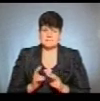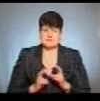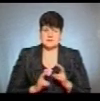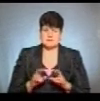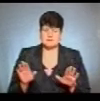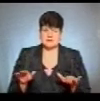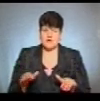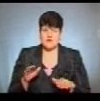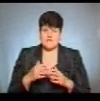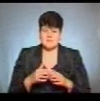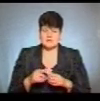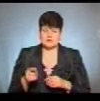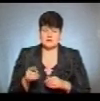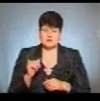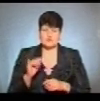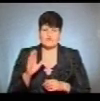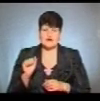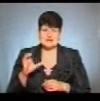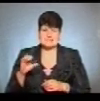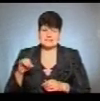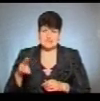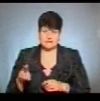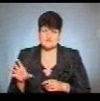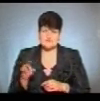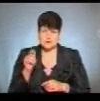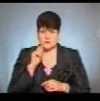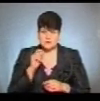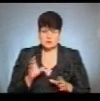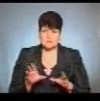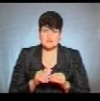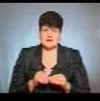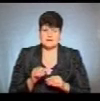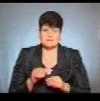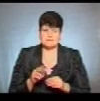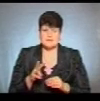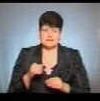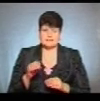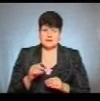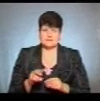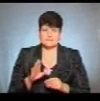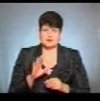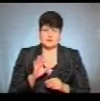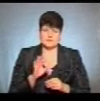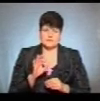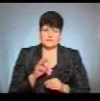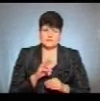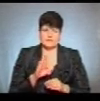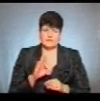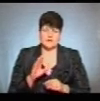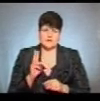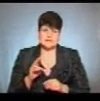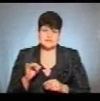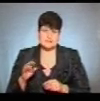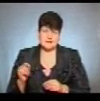«Тахофабрика Тернопільська», Ігор Васильєв, активіст Всеукраїнського об'єднання «Автомайдан», Володимир Кисілевич, заступник голови Холодненської об'єднаної громади